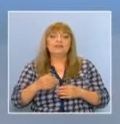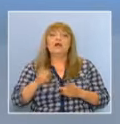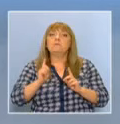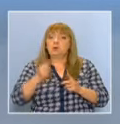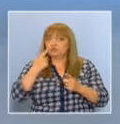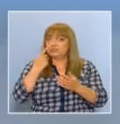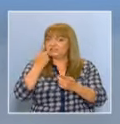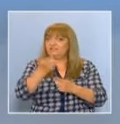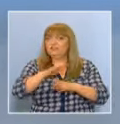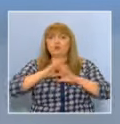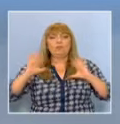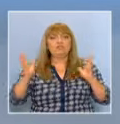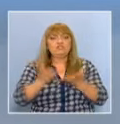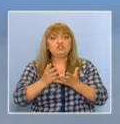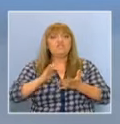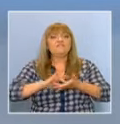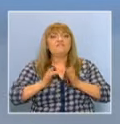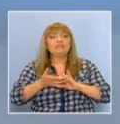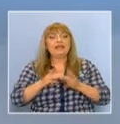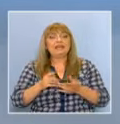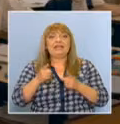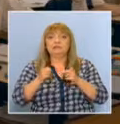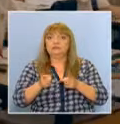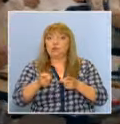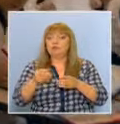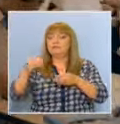в интернет, където беше качено преди Великден.